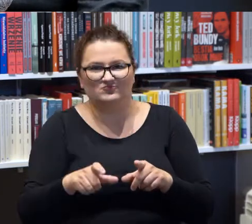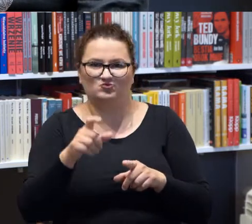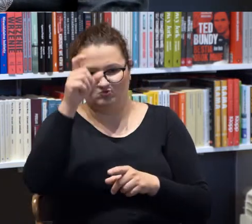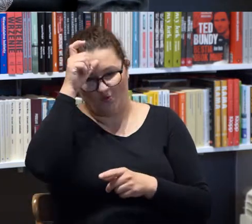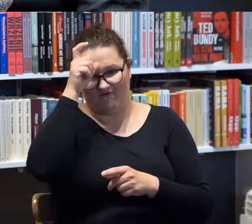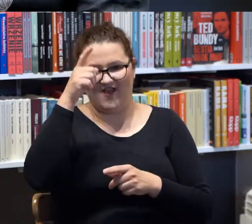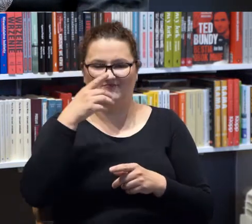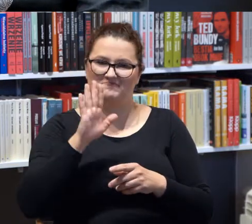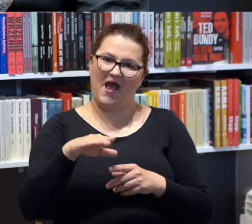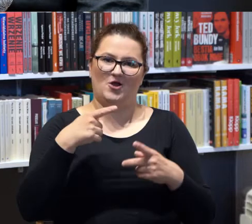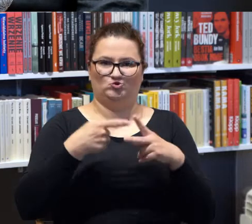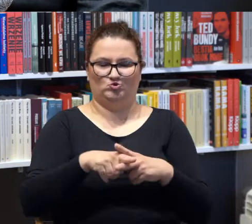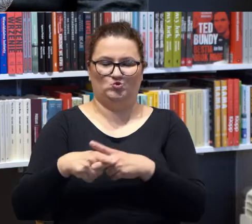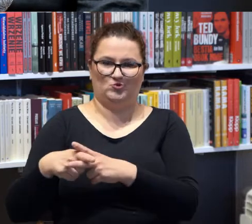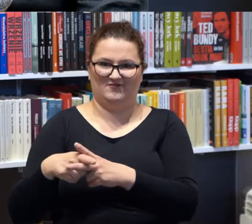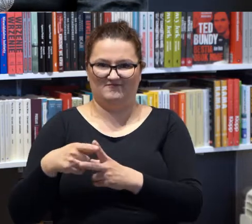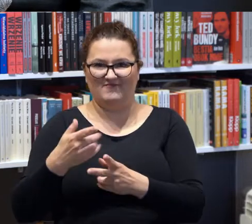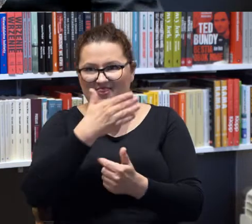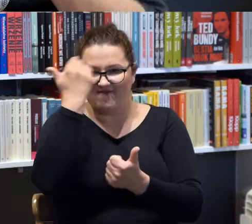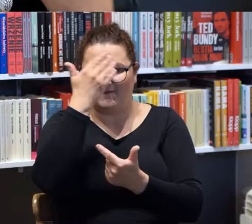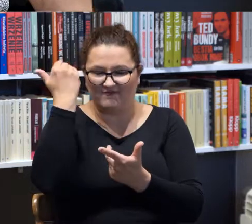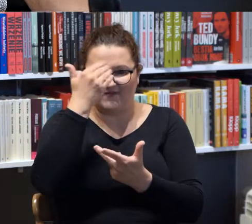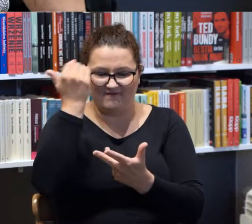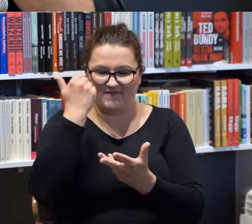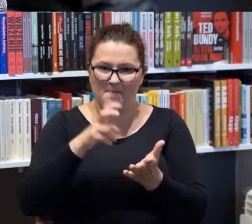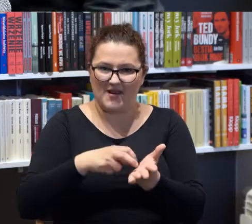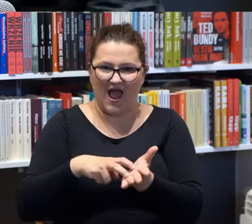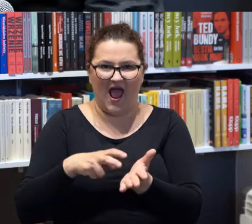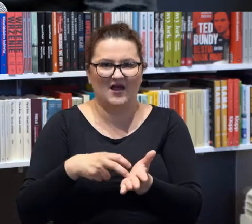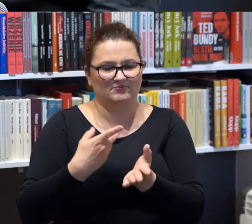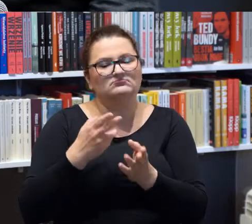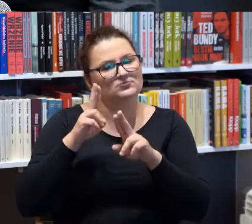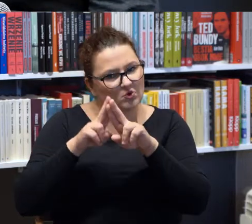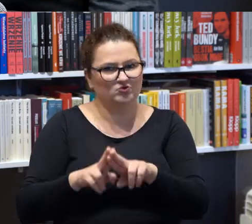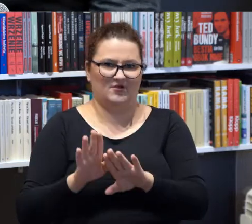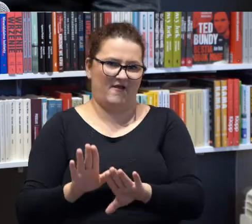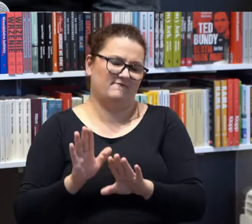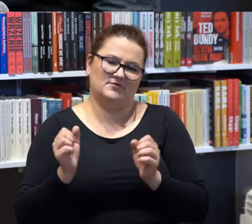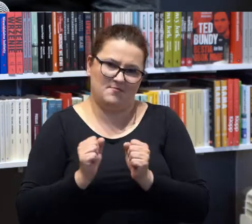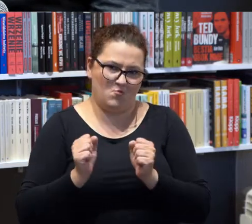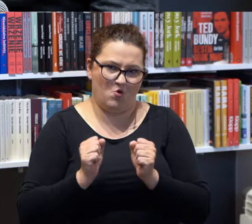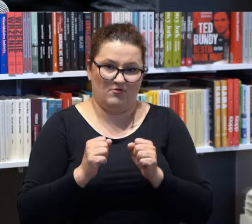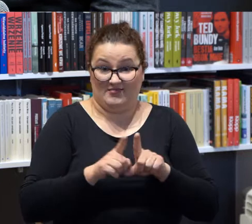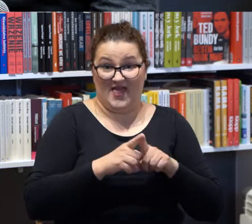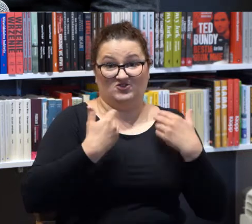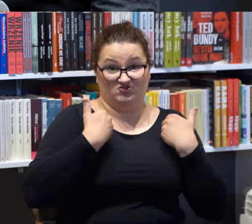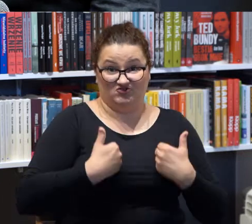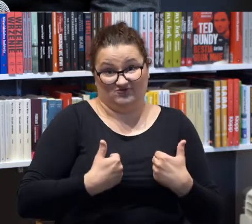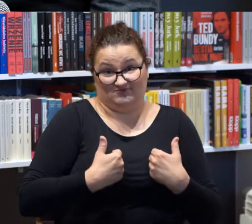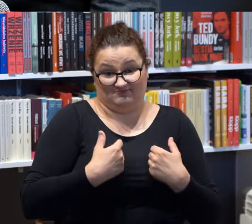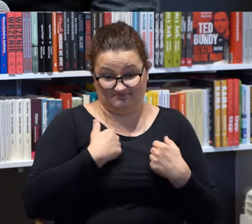którym my w gruncie rzeczy więcej nie wiemy niż wiemy, ale wydaje mi się, że to dotyczy w ogóle nas samych również. No to była jakaś dla